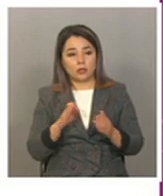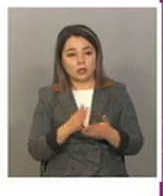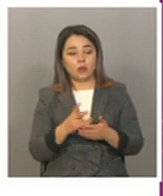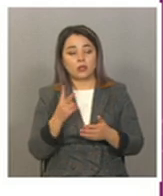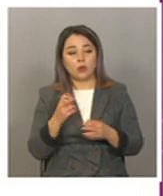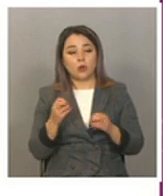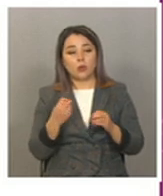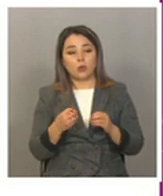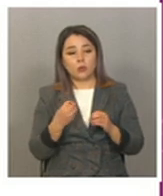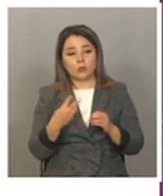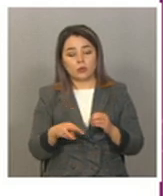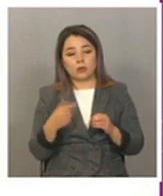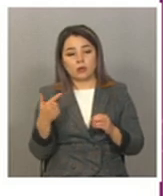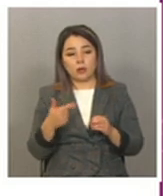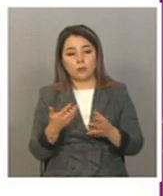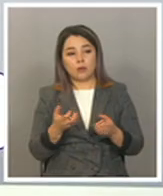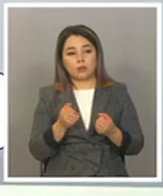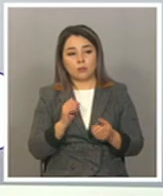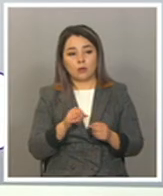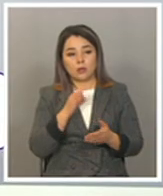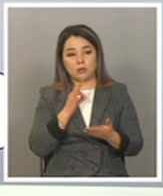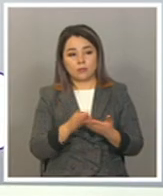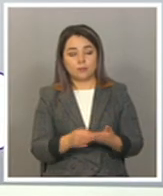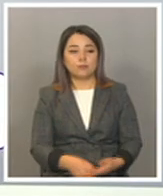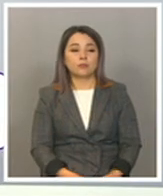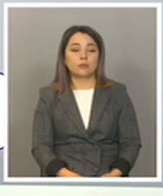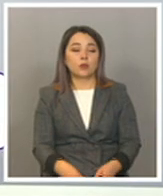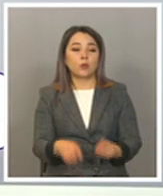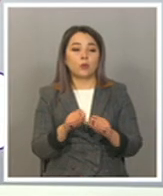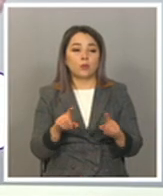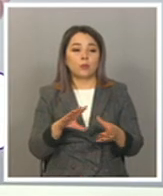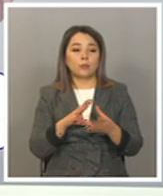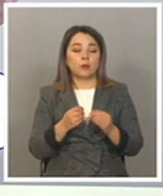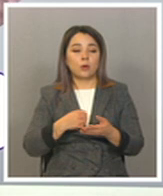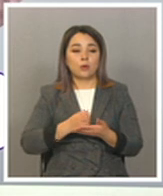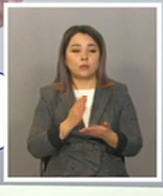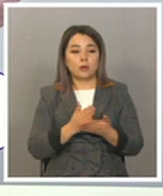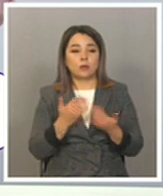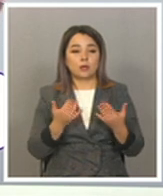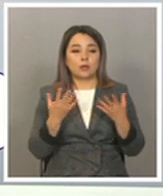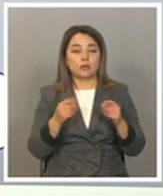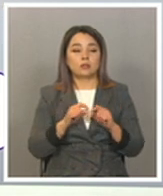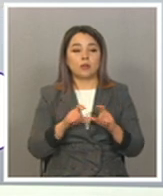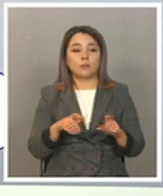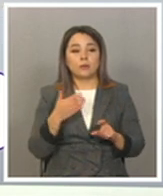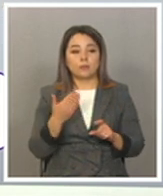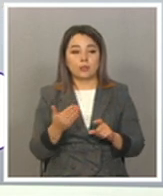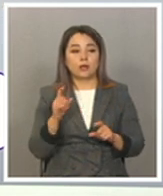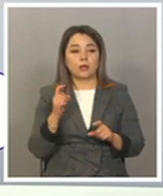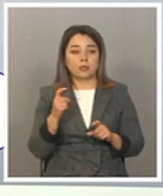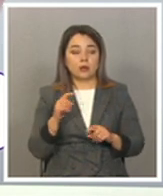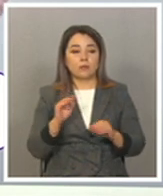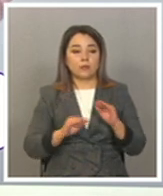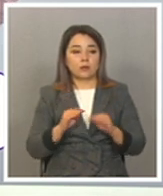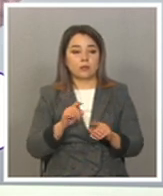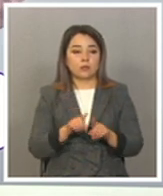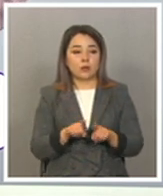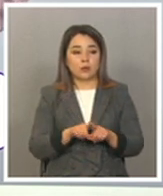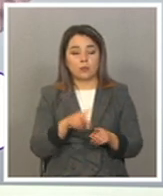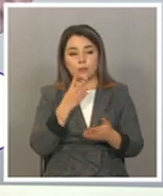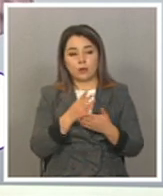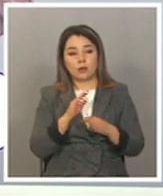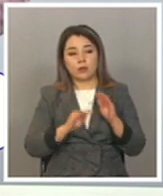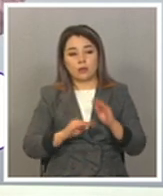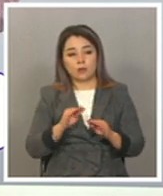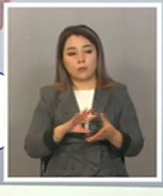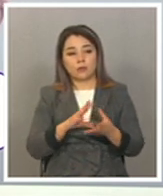230 грамм натрий алуға болады екен. Сабағымызды қорытындылайтын болсақ, бүгінгі сабақта химиялық қасиеттері ұқсас